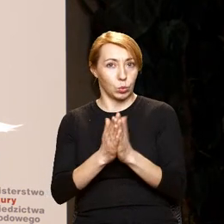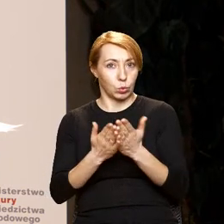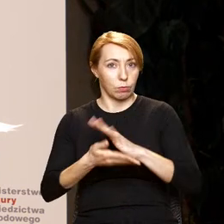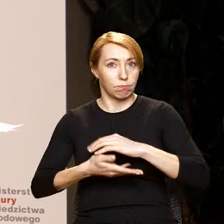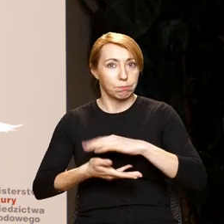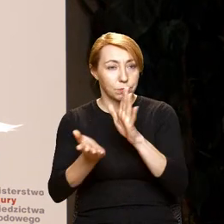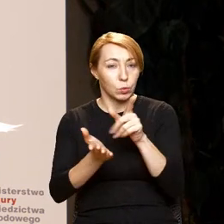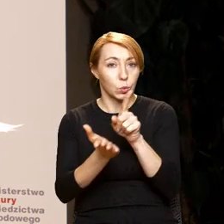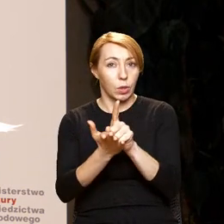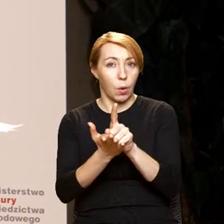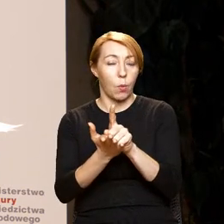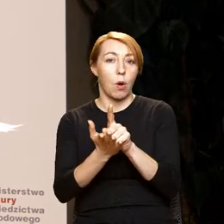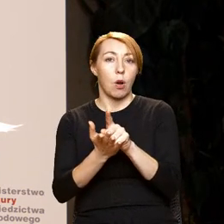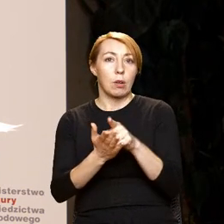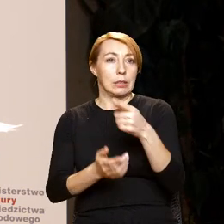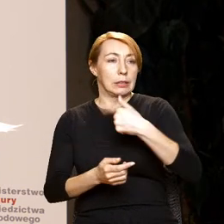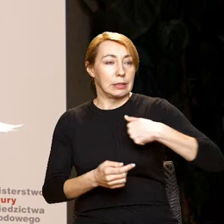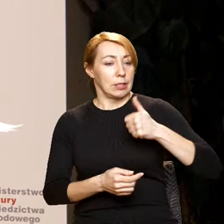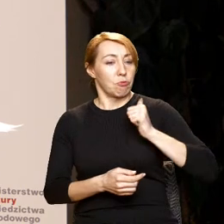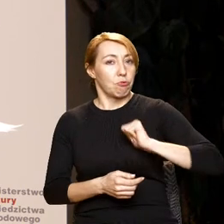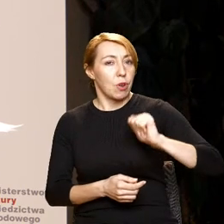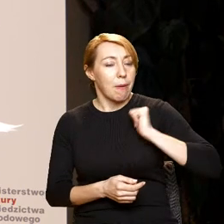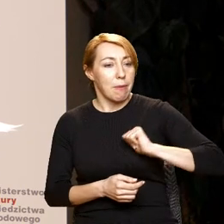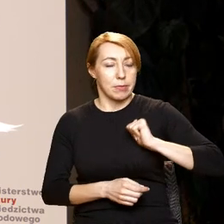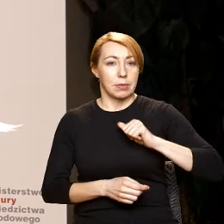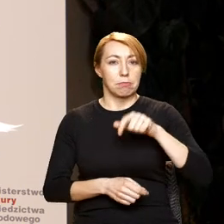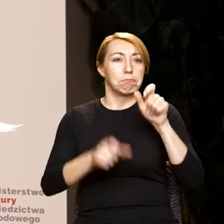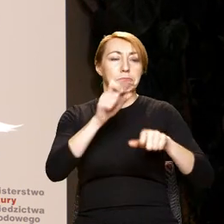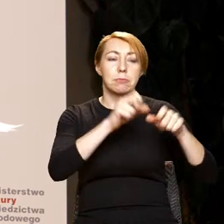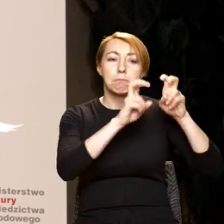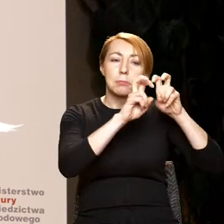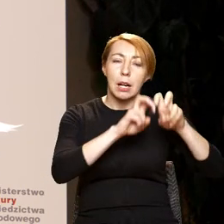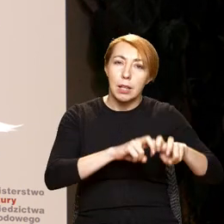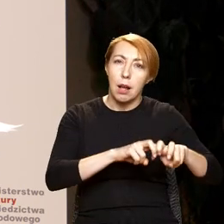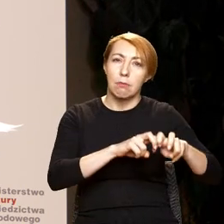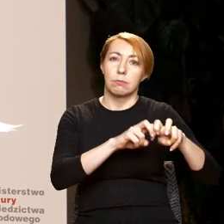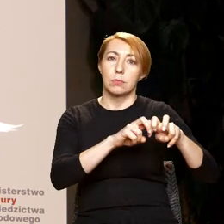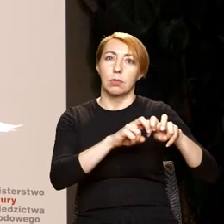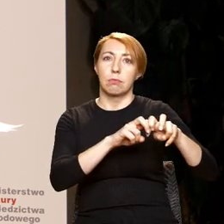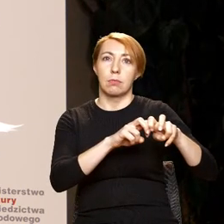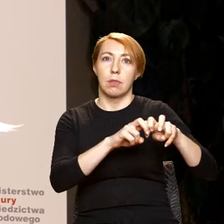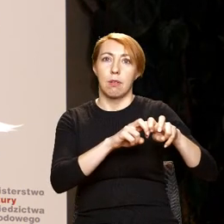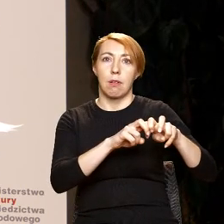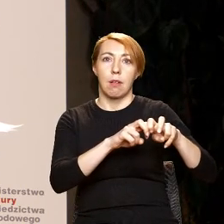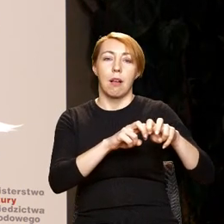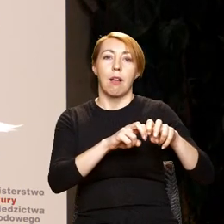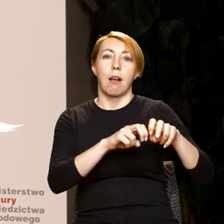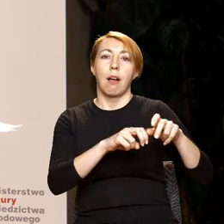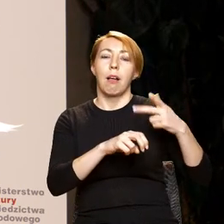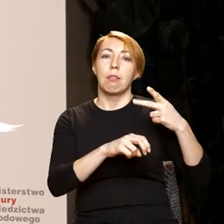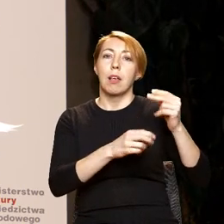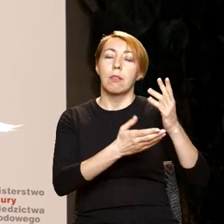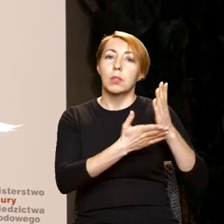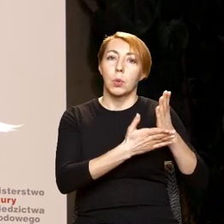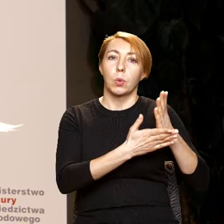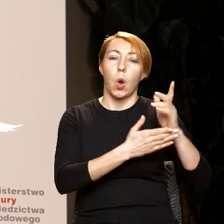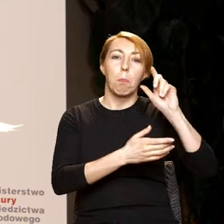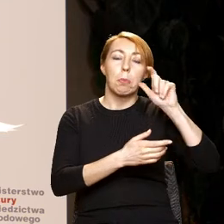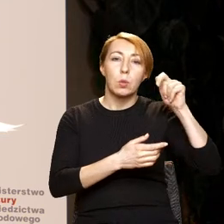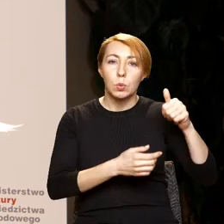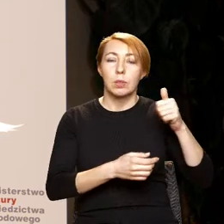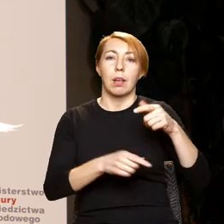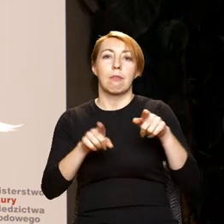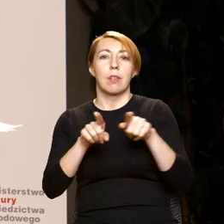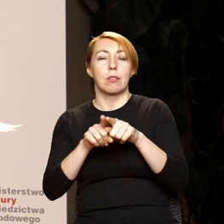czekaliśmy. Badacze nie tylko Józefa, nie tylko, o proszę, Józefa także, Piłsudskiego,